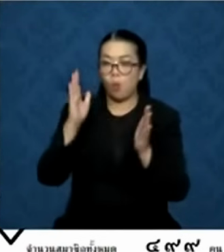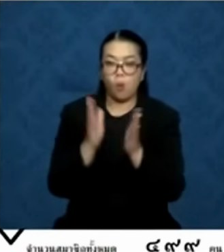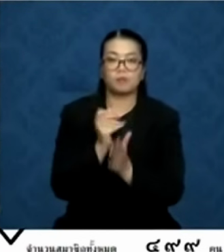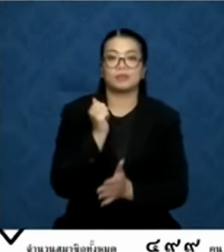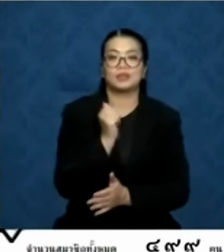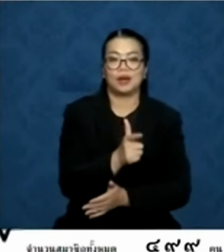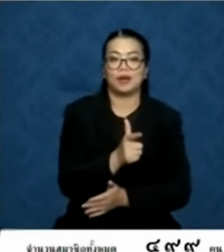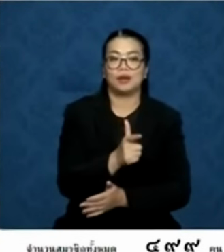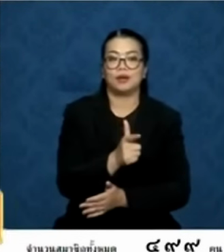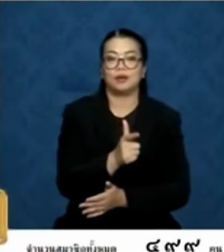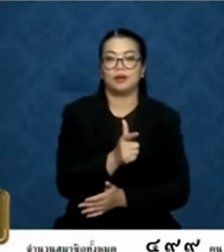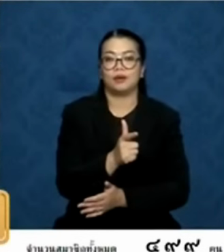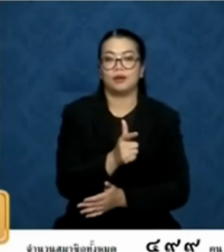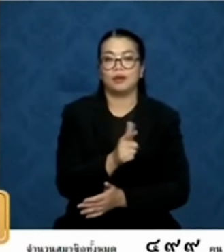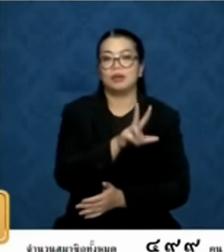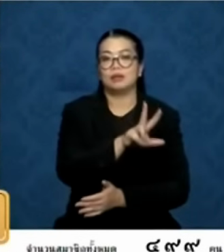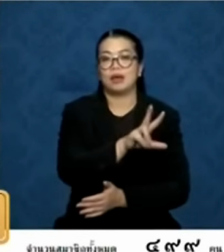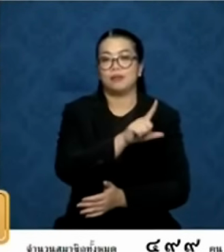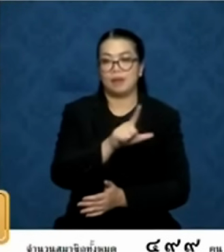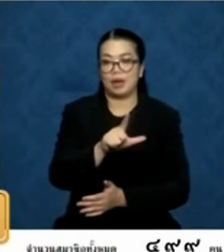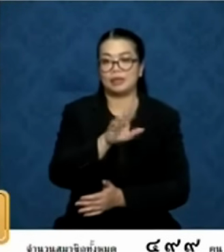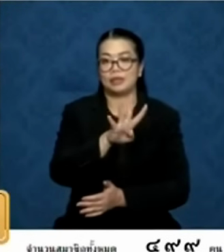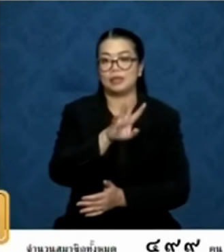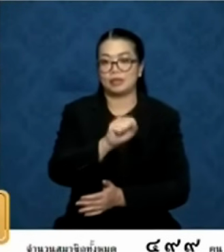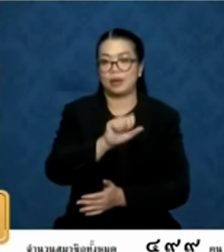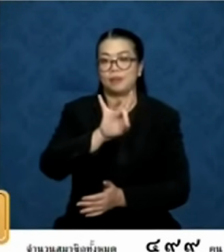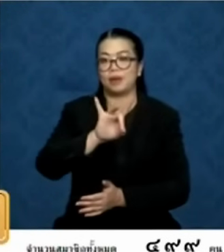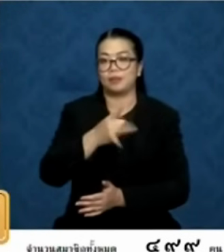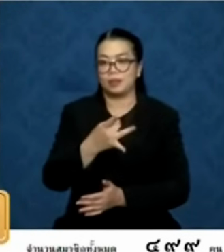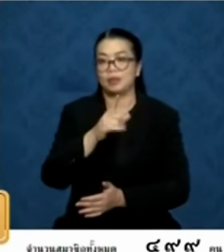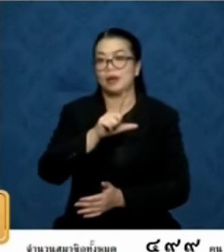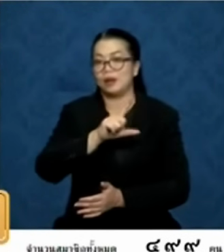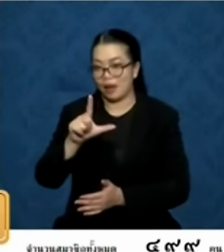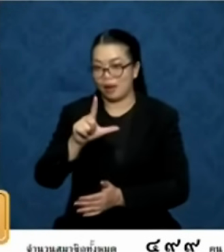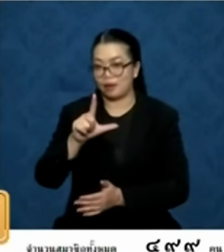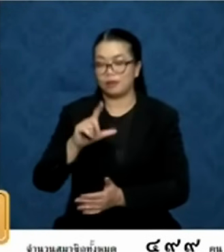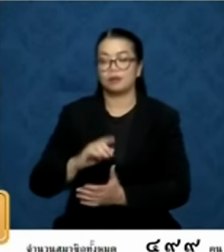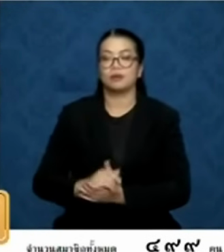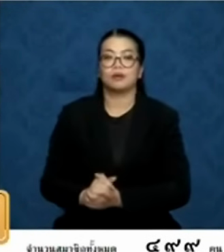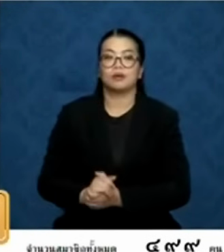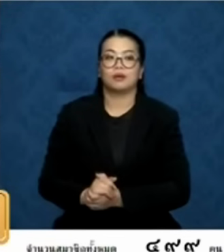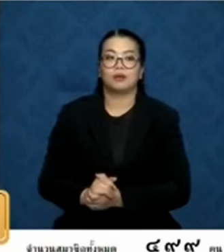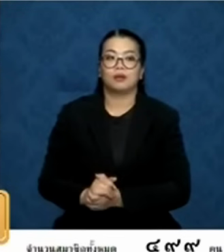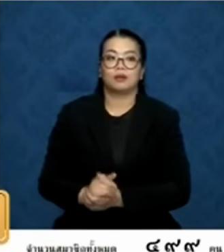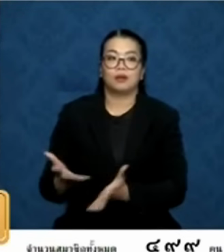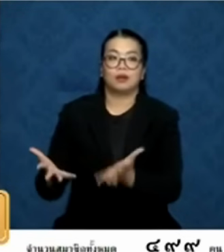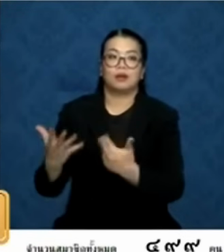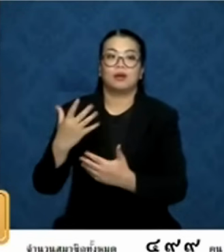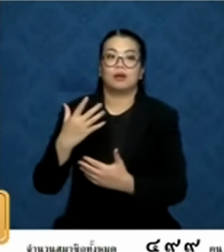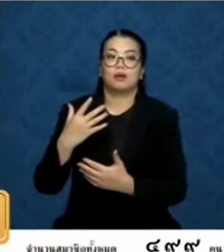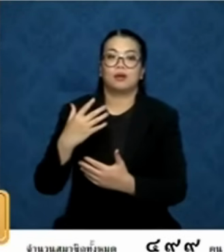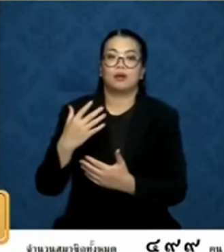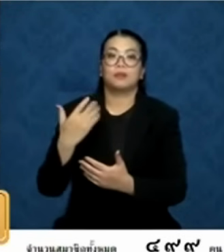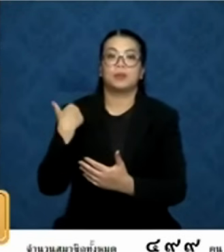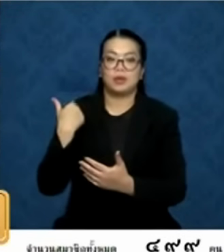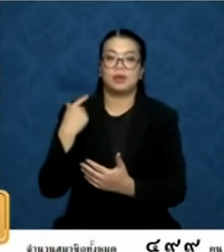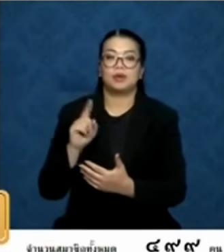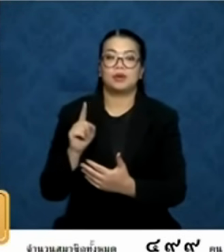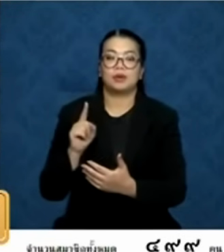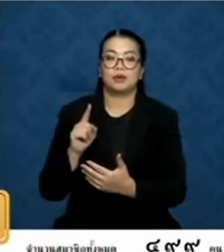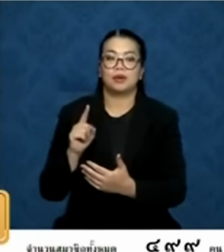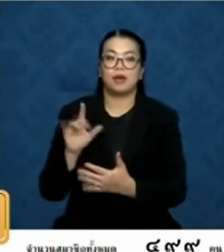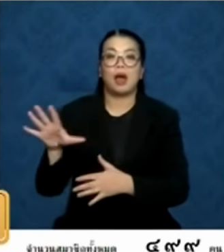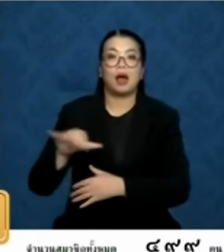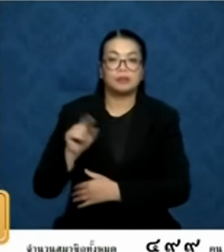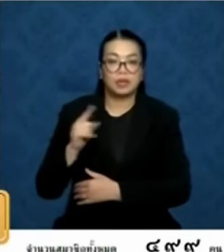ย 3,480,000 ล้านบาท โดยมีที่ม